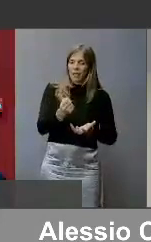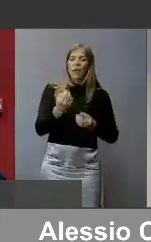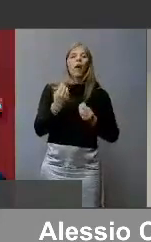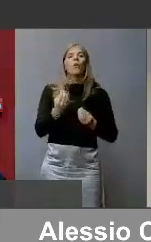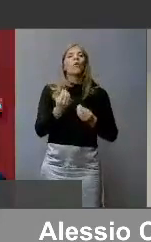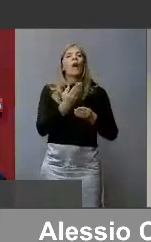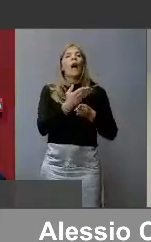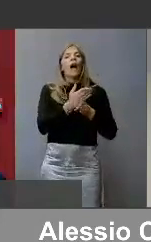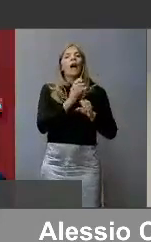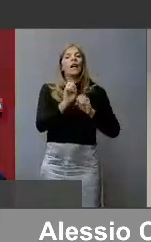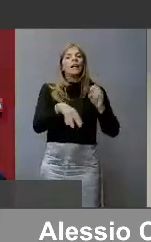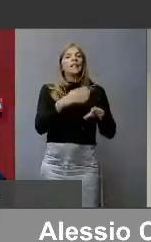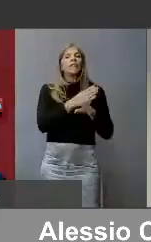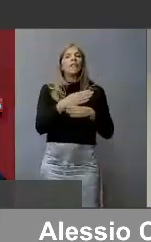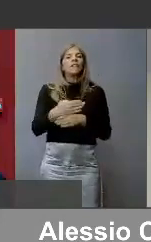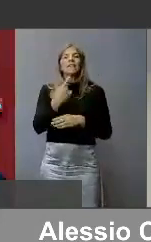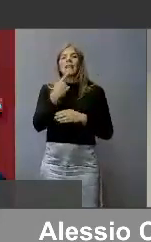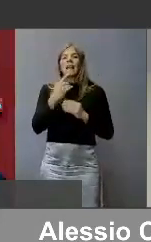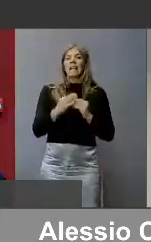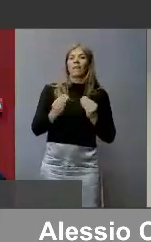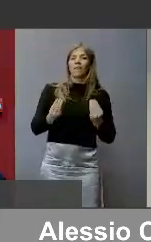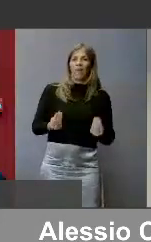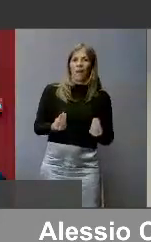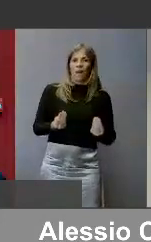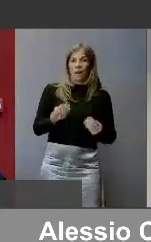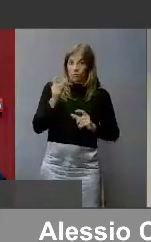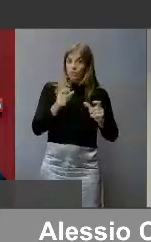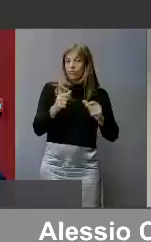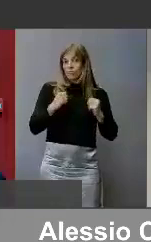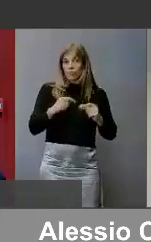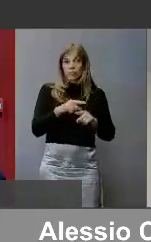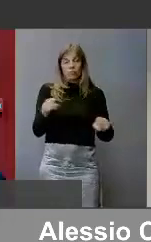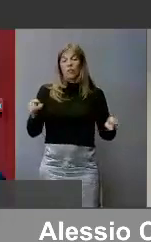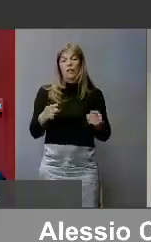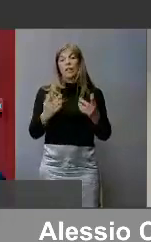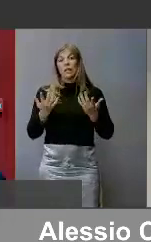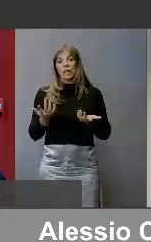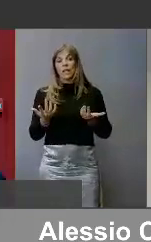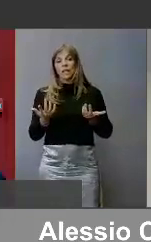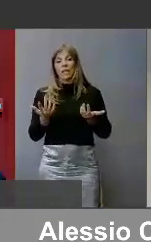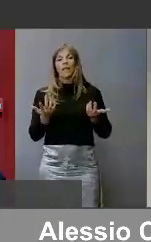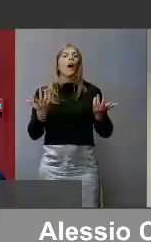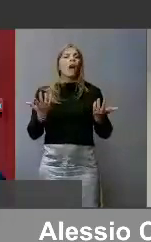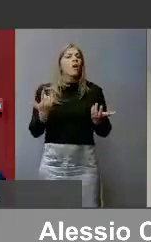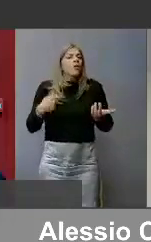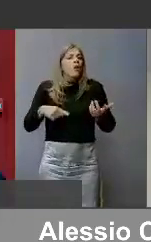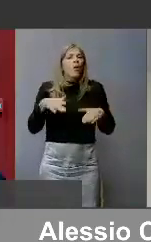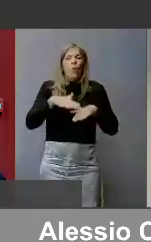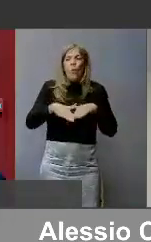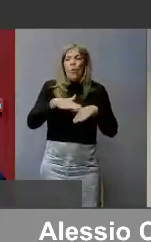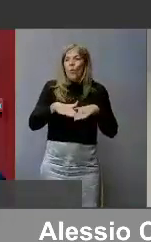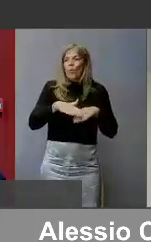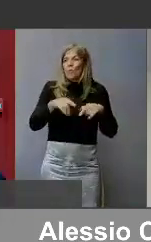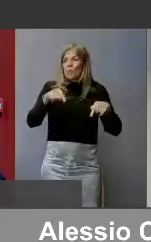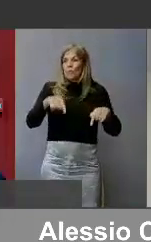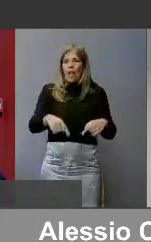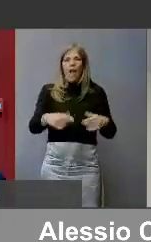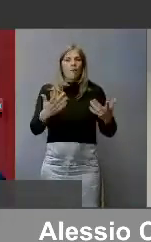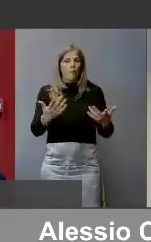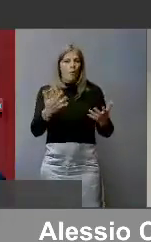la fanno i cittadini e quindi utilizziamo anche questo spazio che utilizzando anche la sua